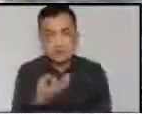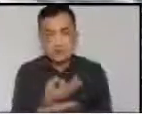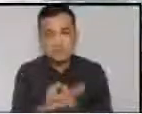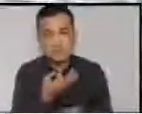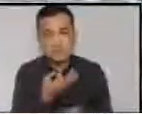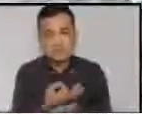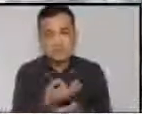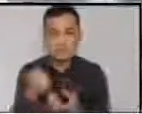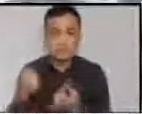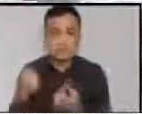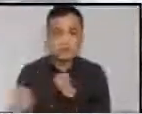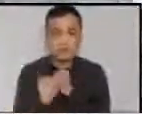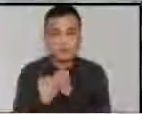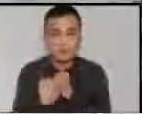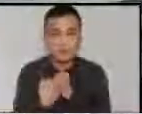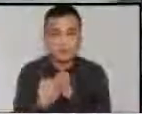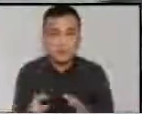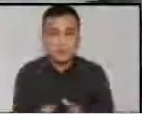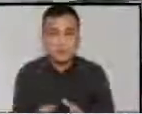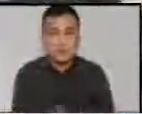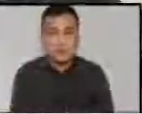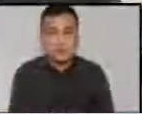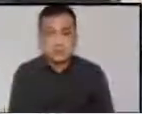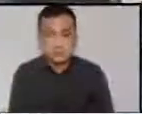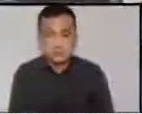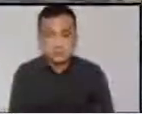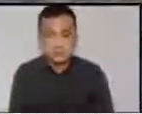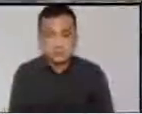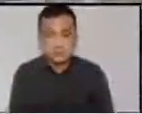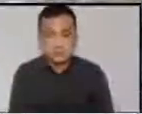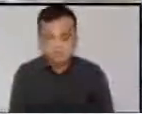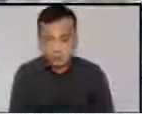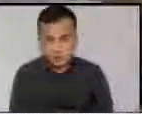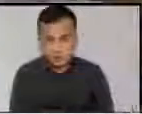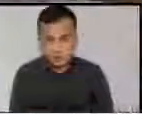sa Lapu-Lapu City sa Cebu, John Arroa para sa Bayan.